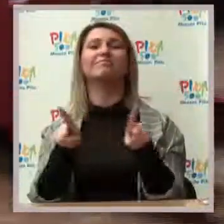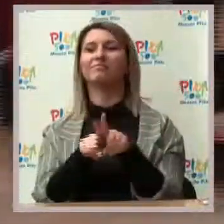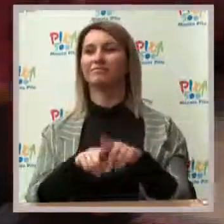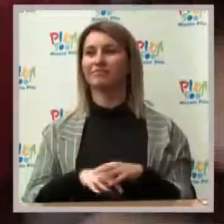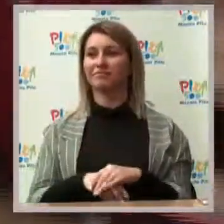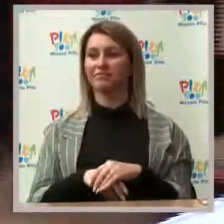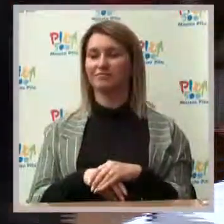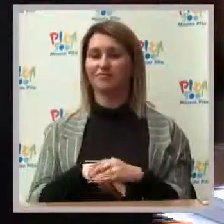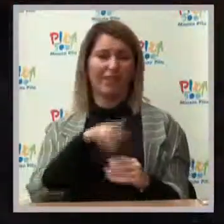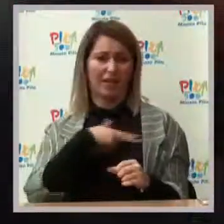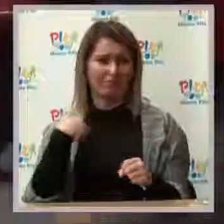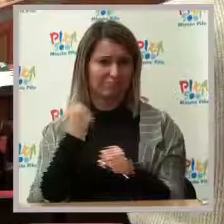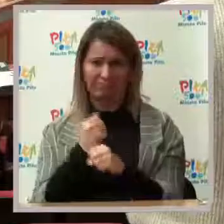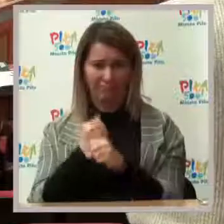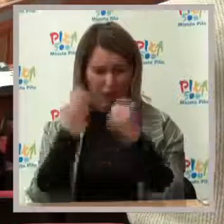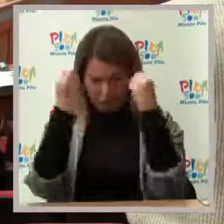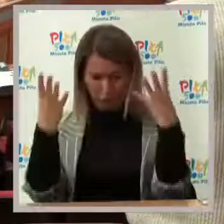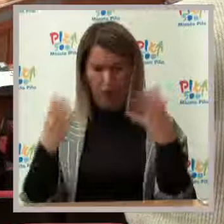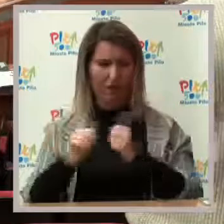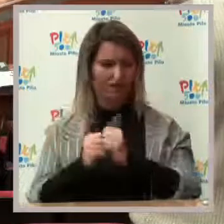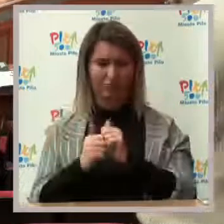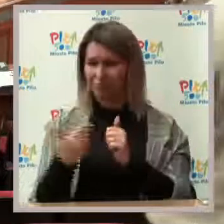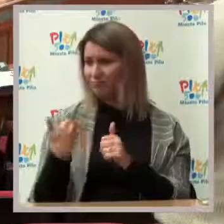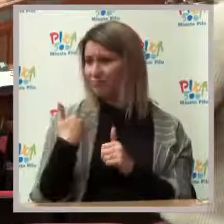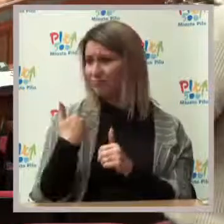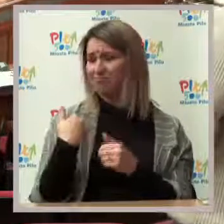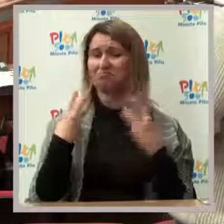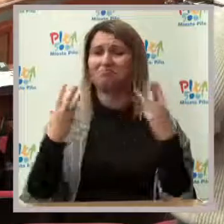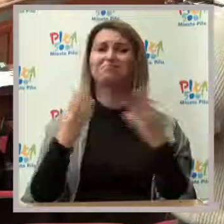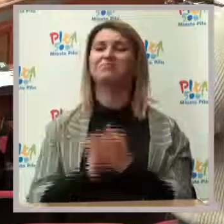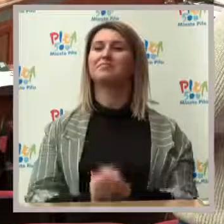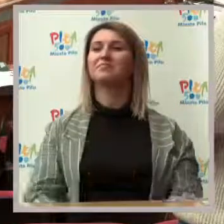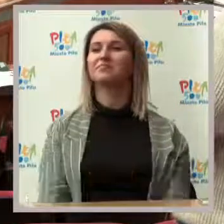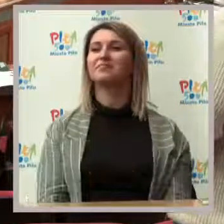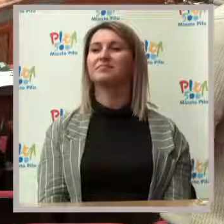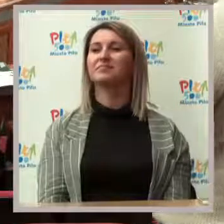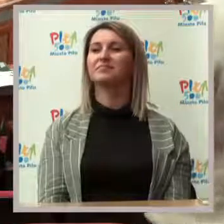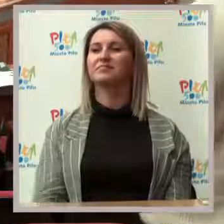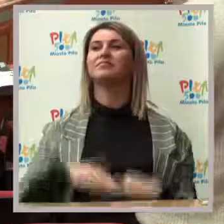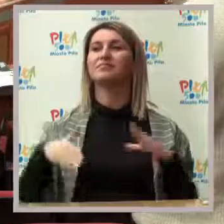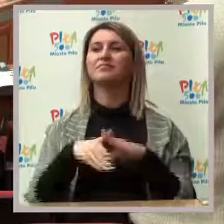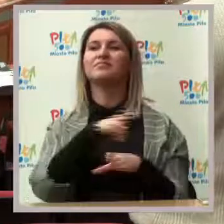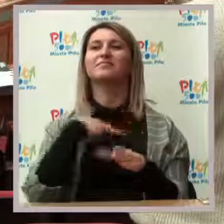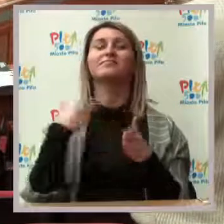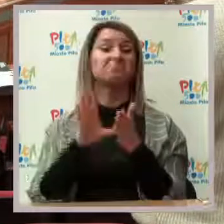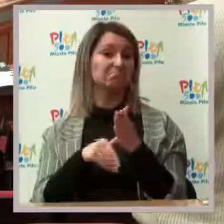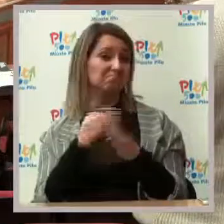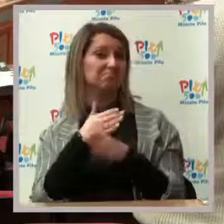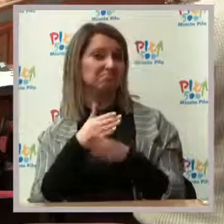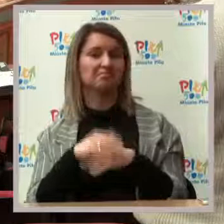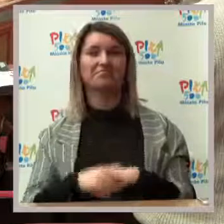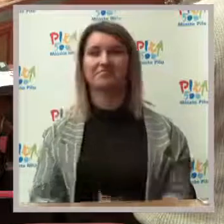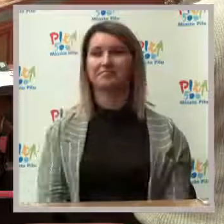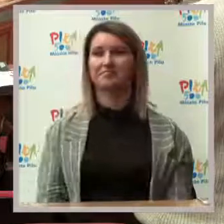ta nasza działalność w sferze kultury fizycznej, bardzo szeroko rozumianej w mieście Pile, rzecz jasna nie